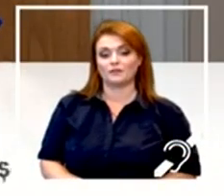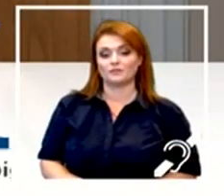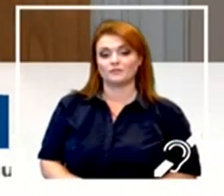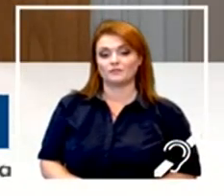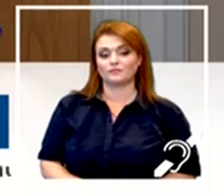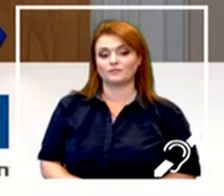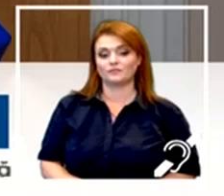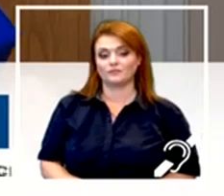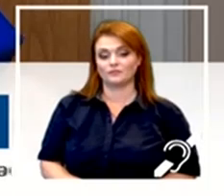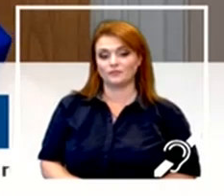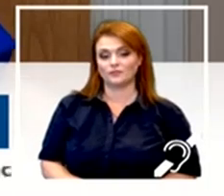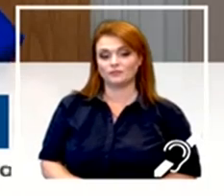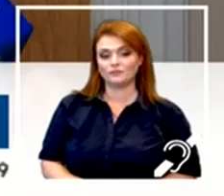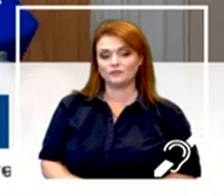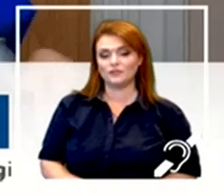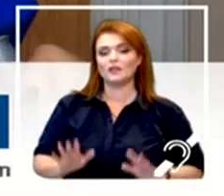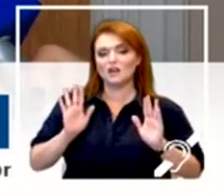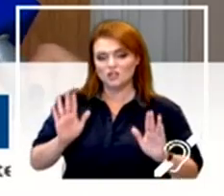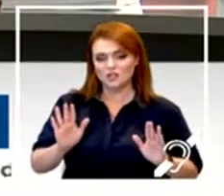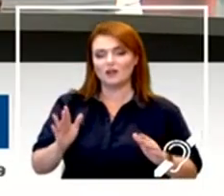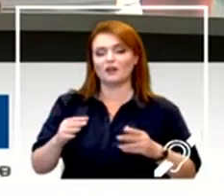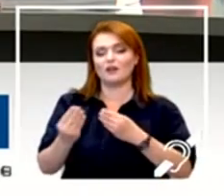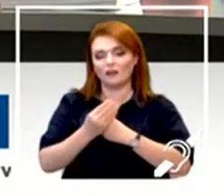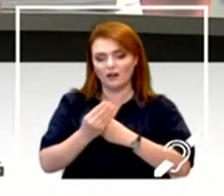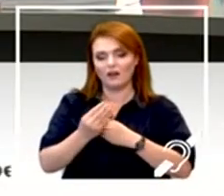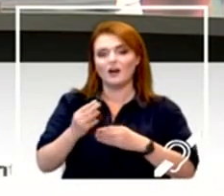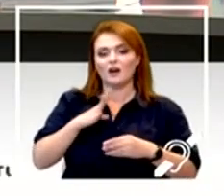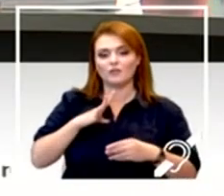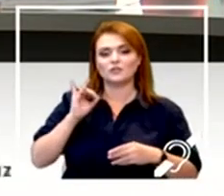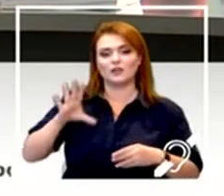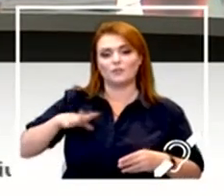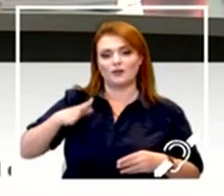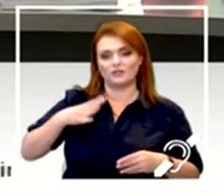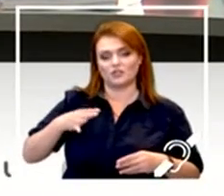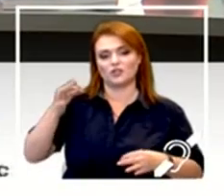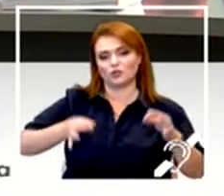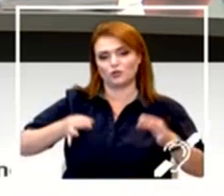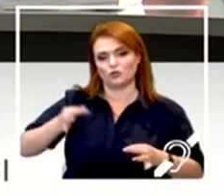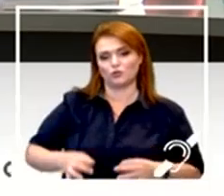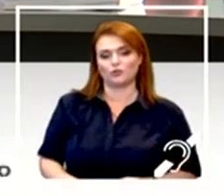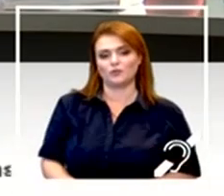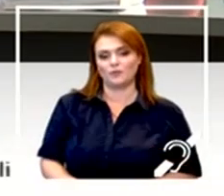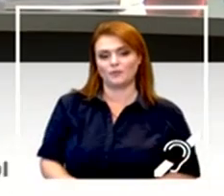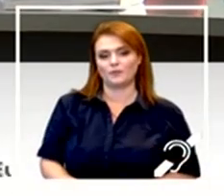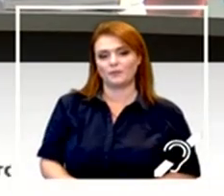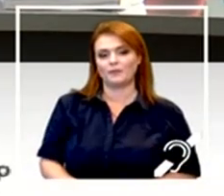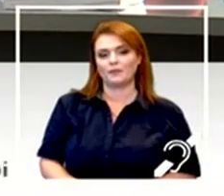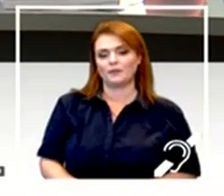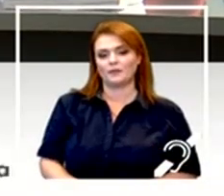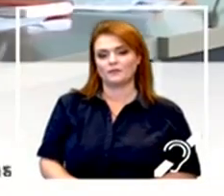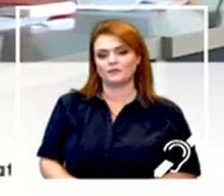bine spus, a fost examinată în ședința pe cauza penală în care este inculpat Dodon Igor în judecătorie Chișinăția de Buican